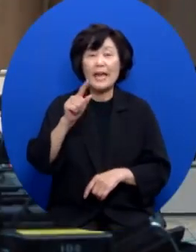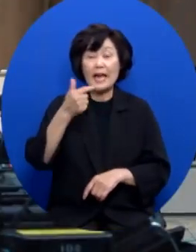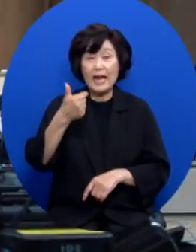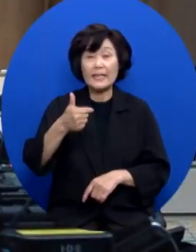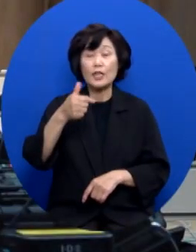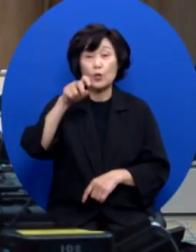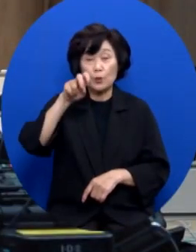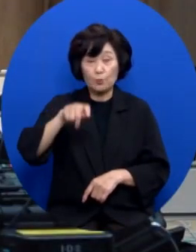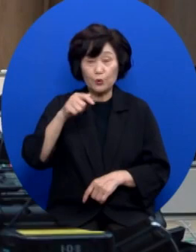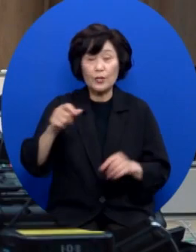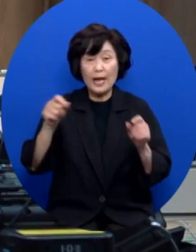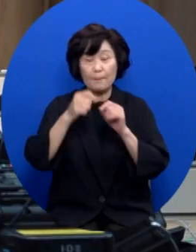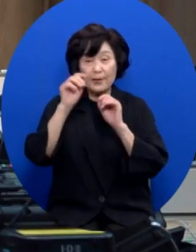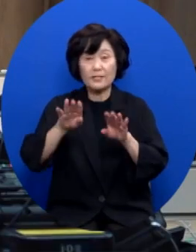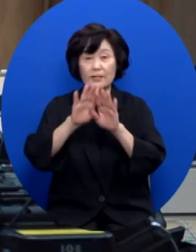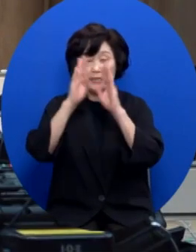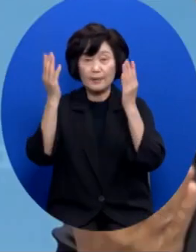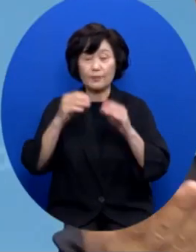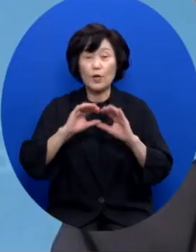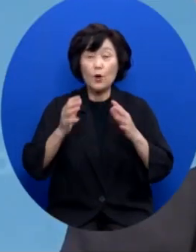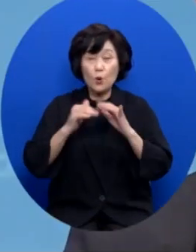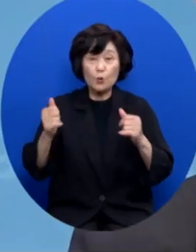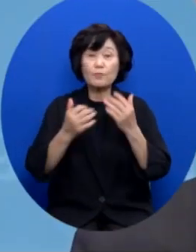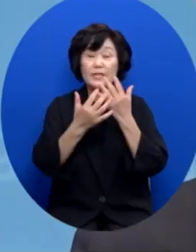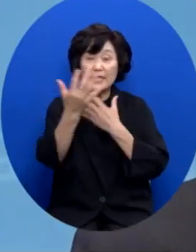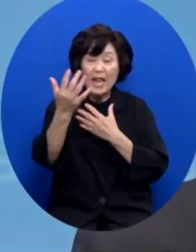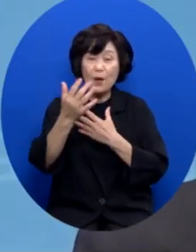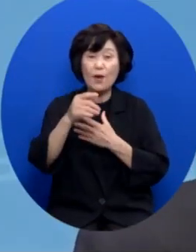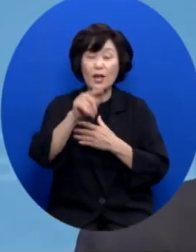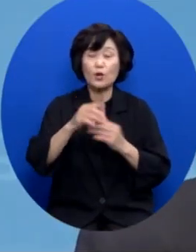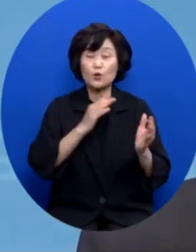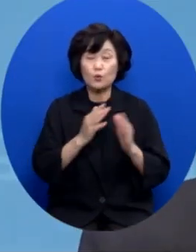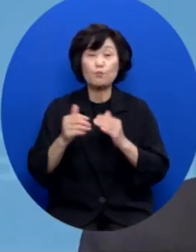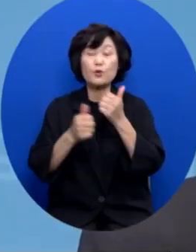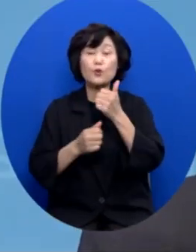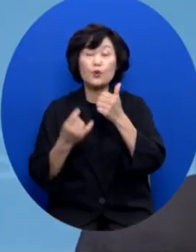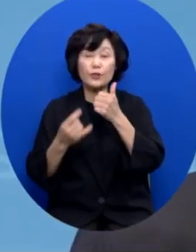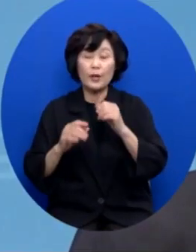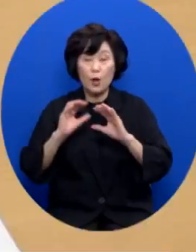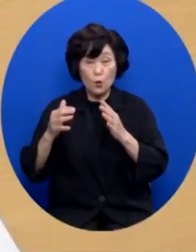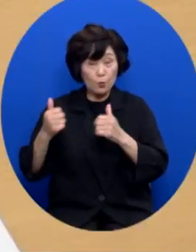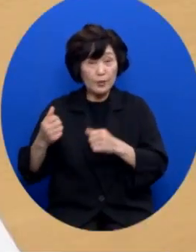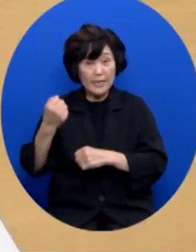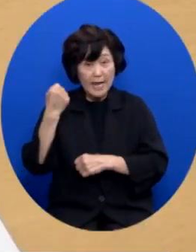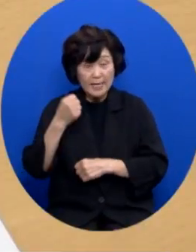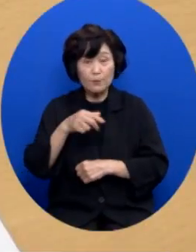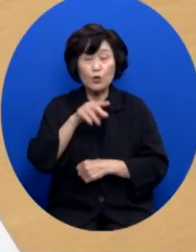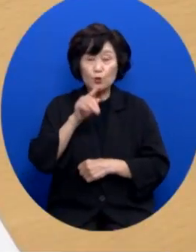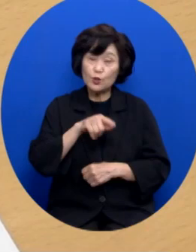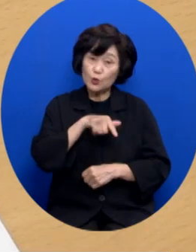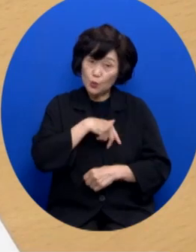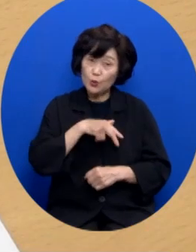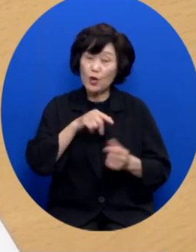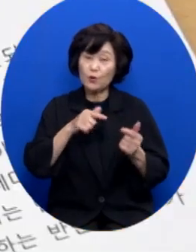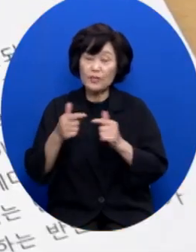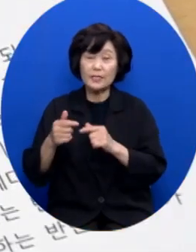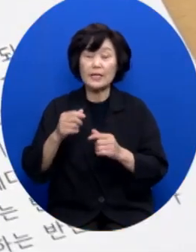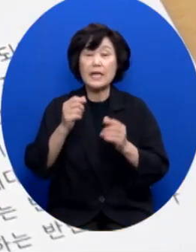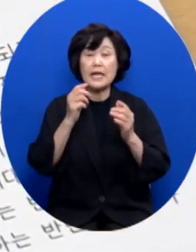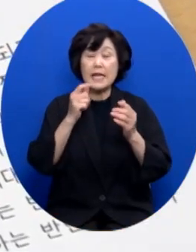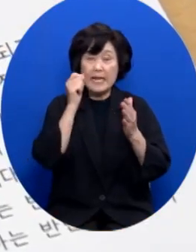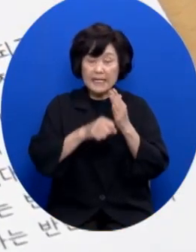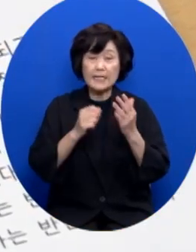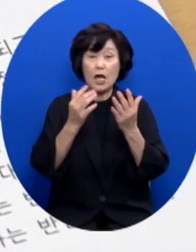개최합니다 통합 국민대회 거룩한 방파제 준비위원회와 국민의 힘 윤상현 국회의원 실은 기자 회견을